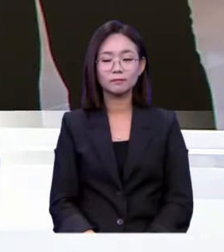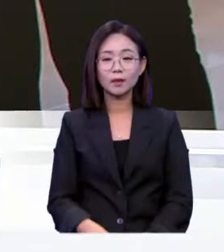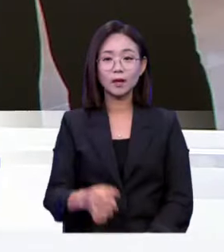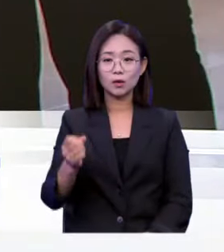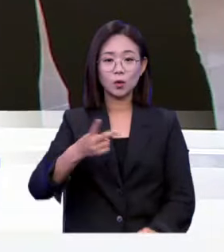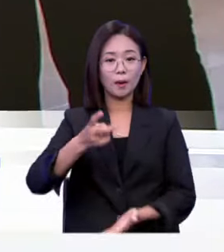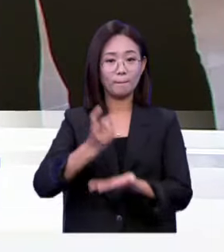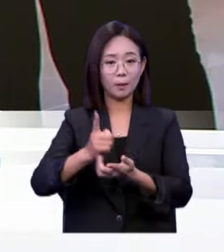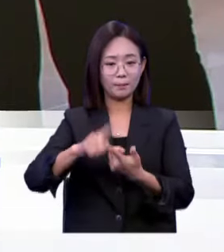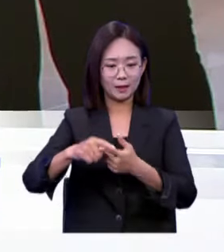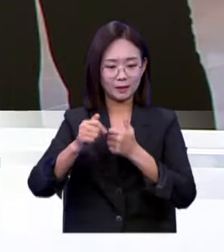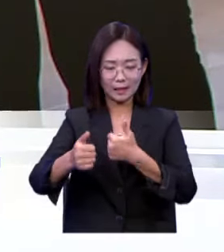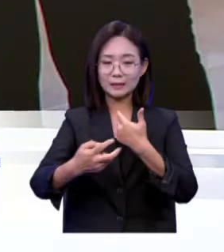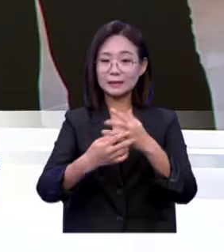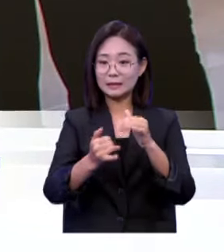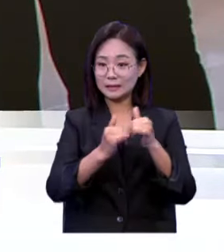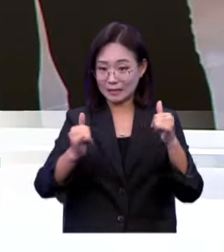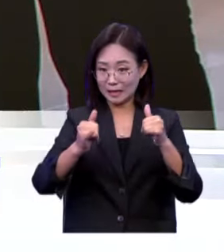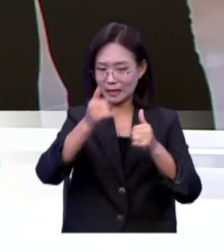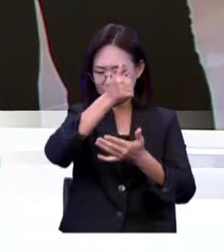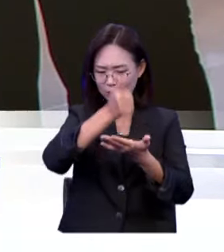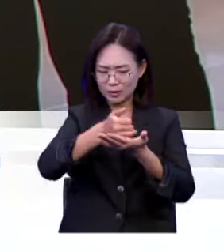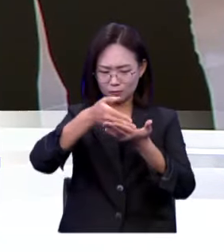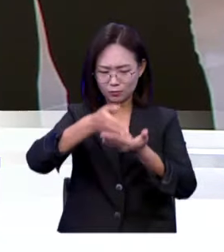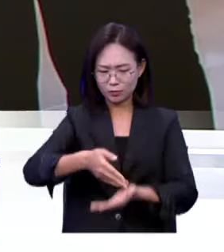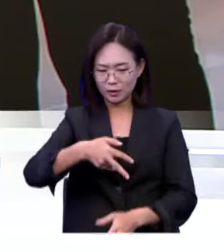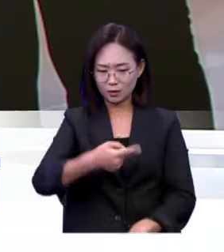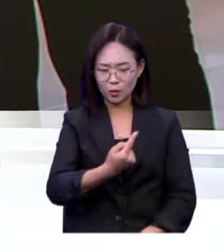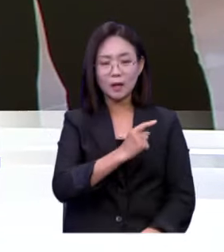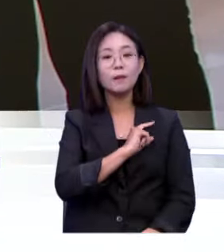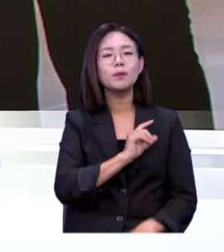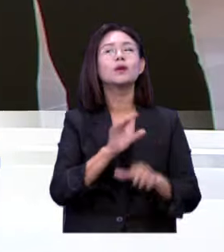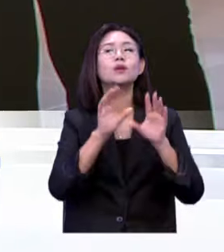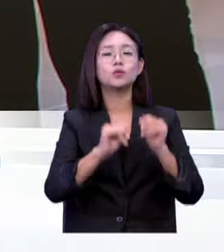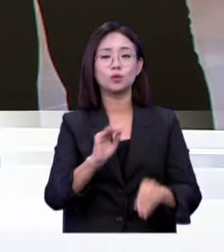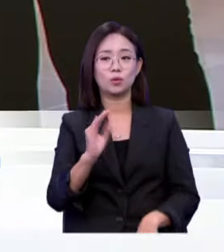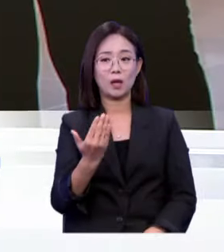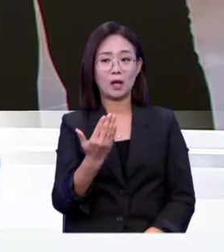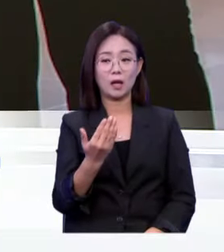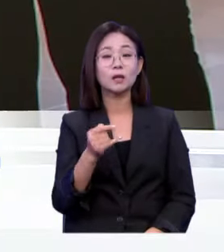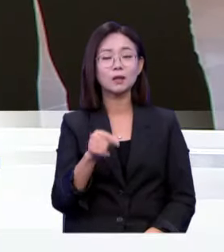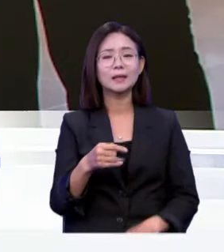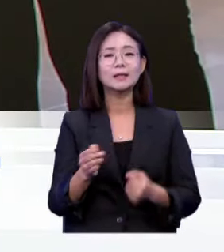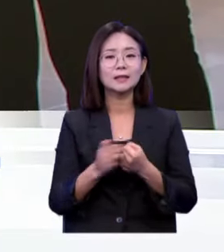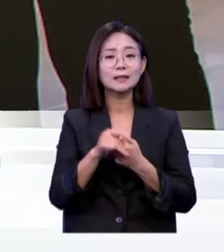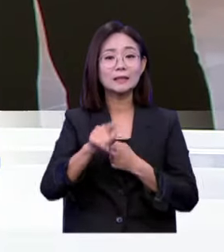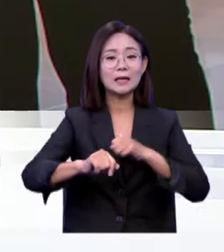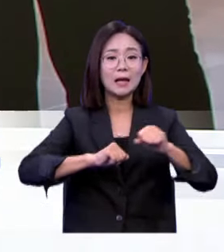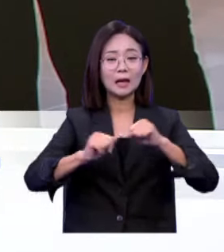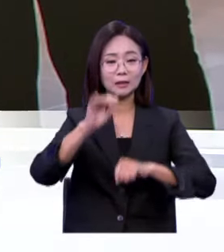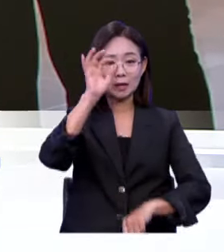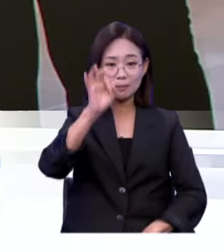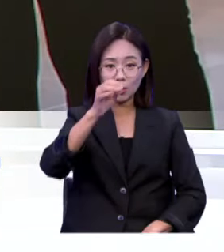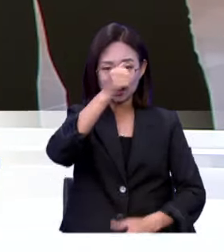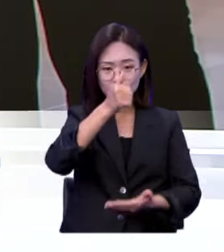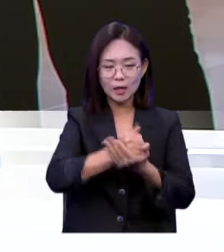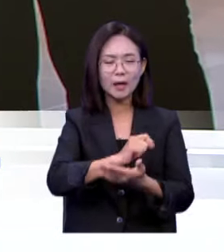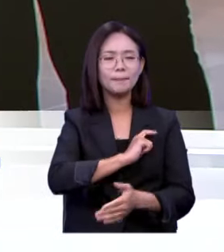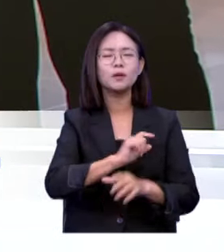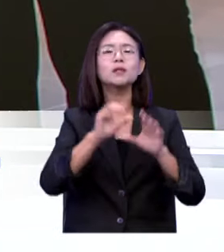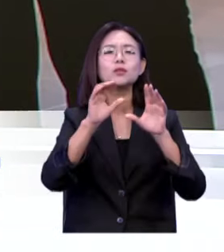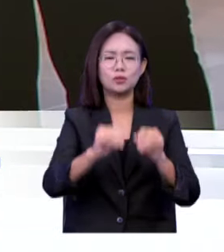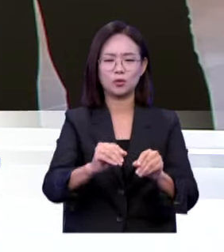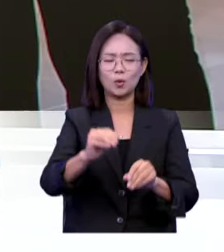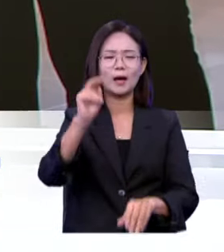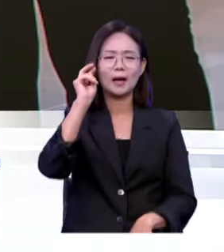한편 현행법에 따르면 의사들은 금고 이상의 형만 받아도 의사 면허가 취소됩니다. 때문에 이번 집단 행동으로 무더기 면허 취소